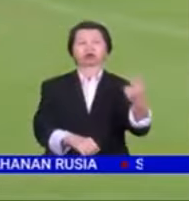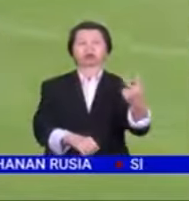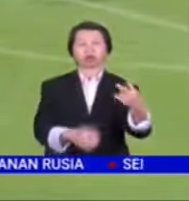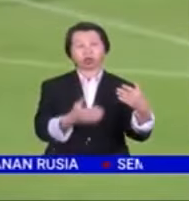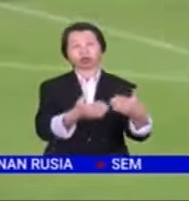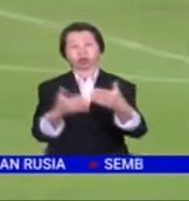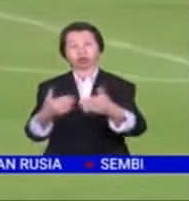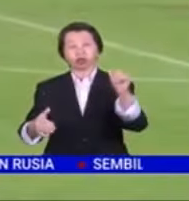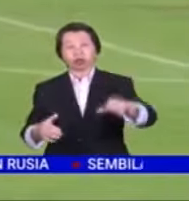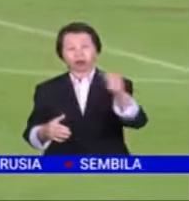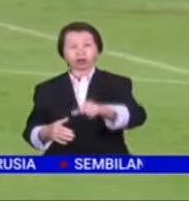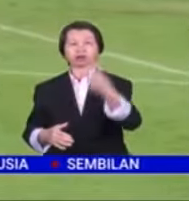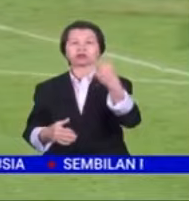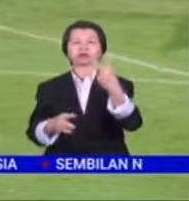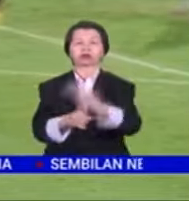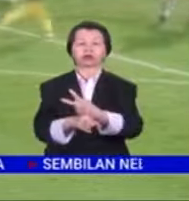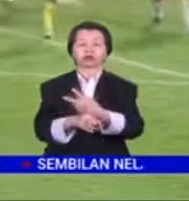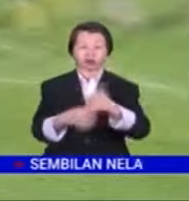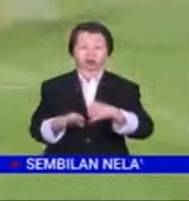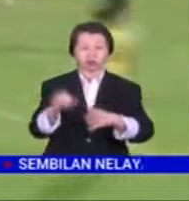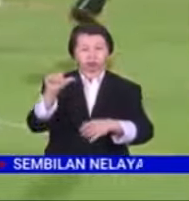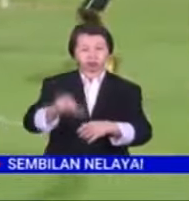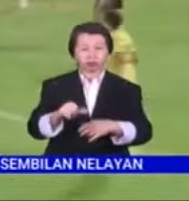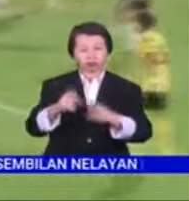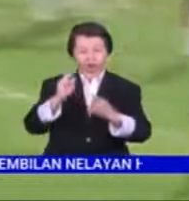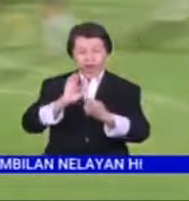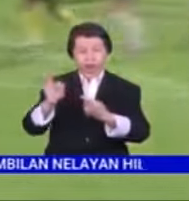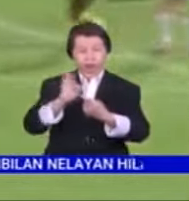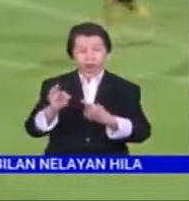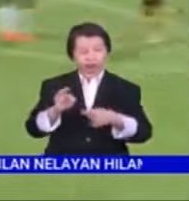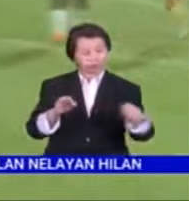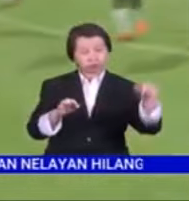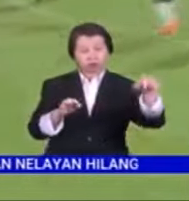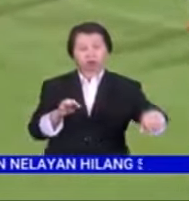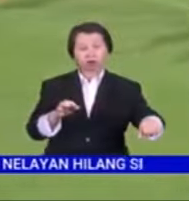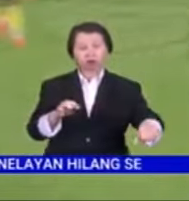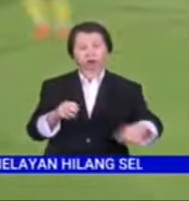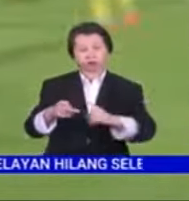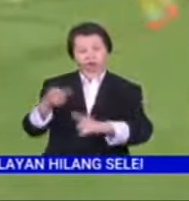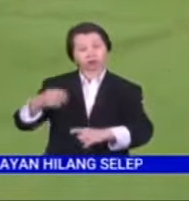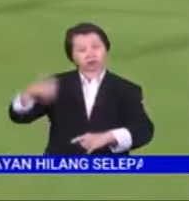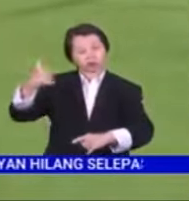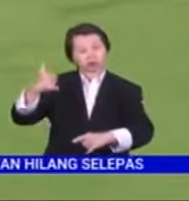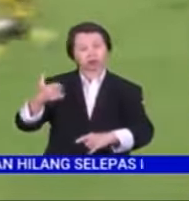dialami Perak dalam persiapan pramusim mereka selepas tunduk di tangan Penang FC bulan lalu.